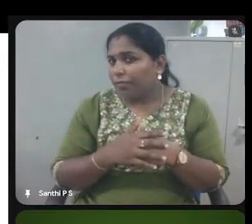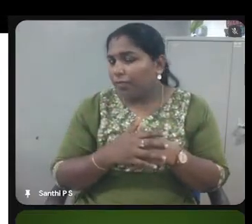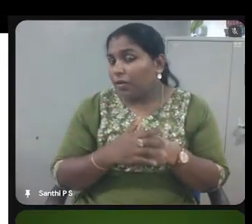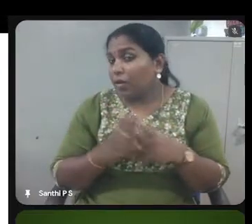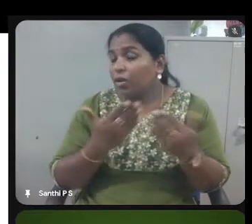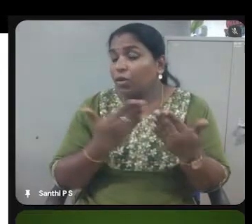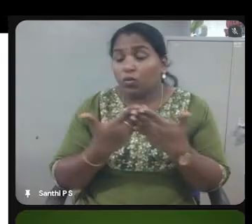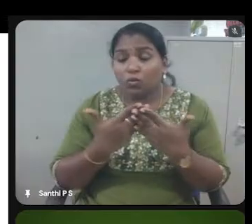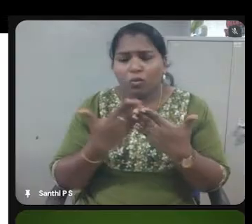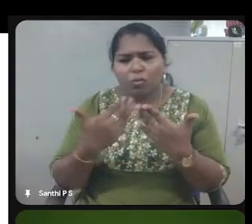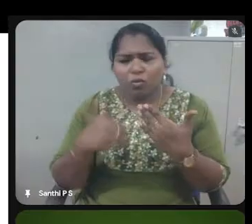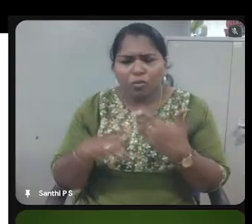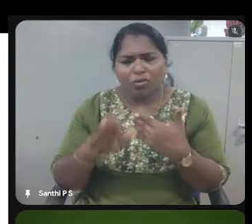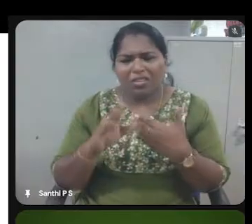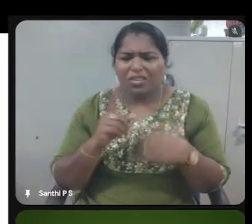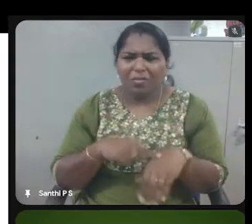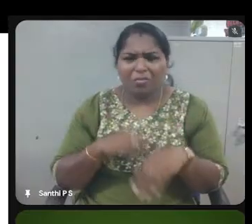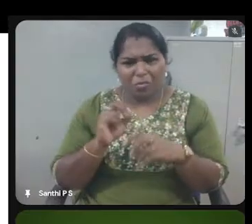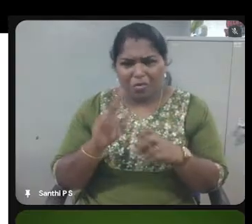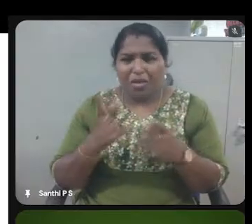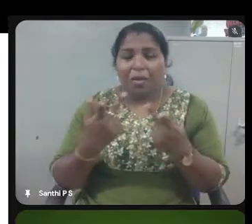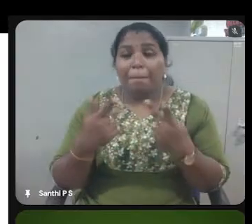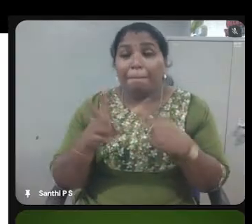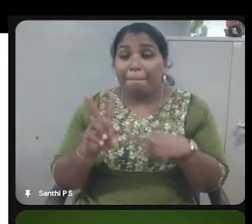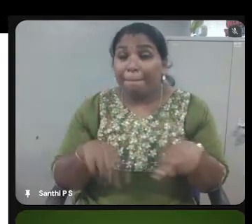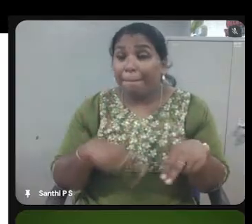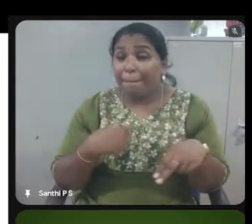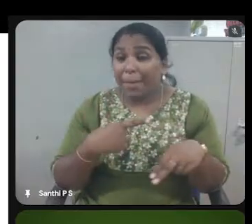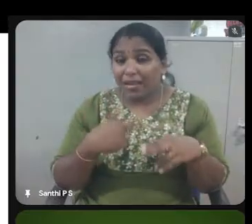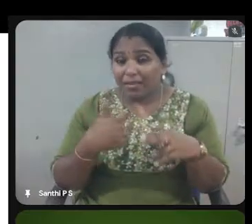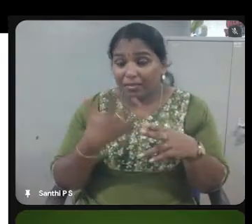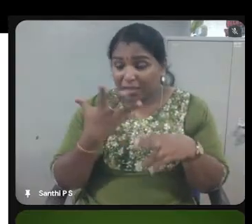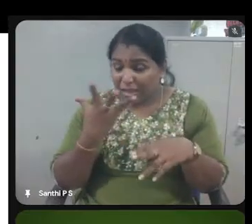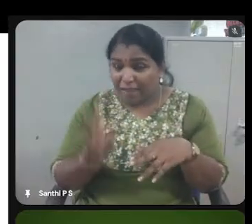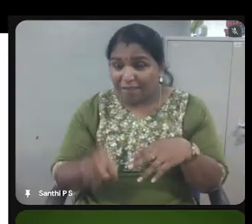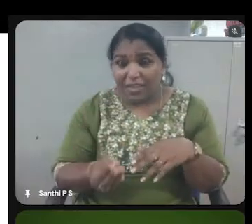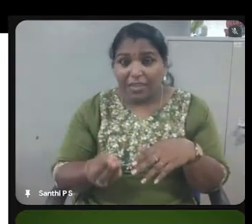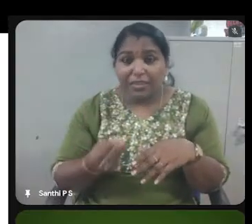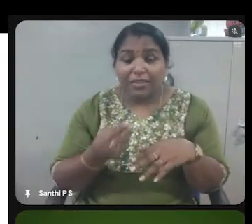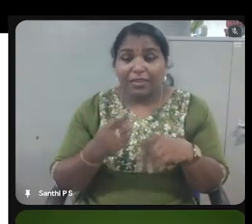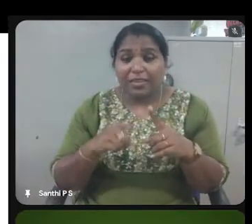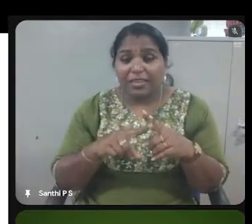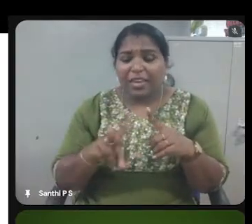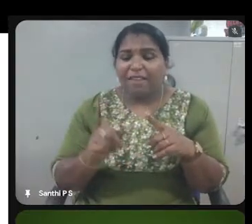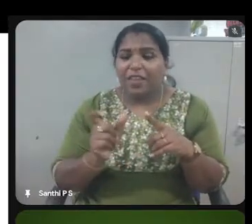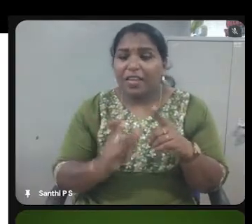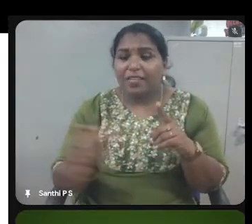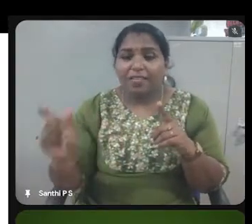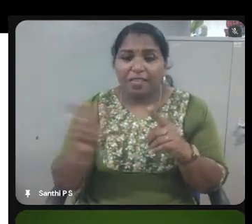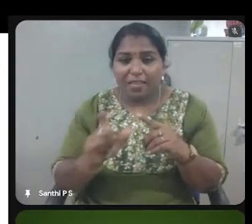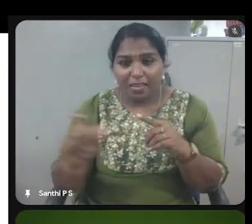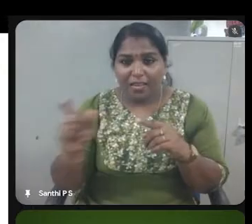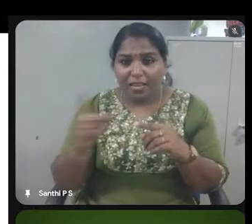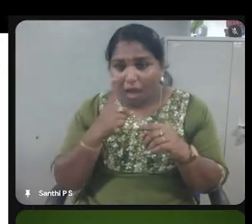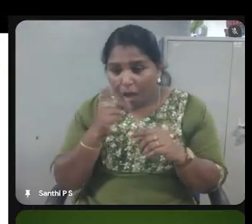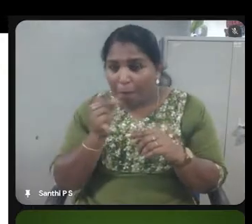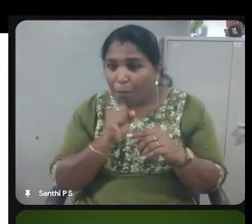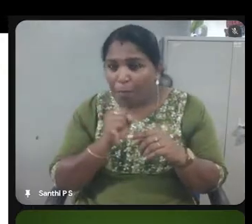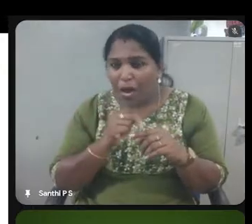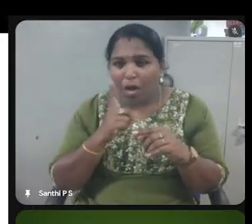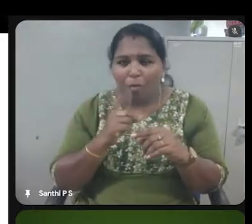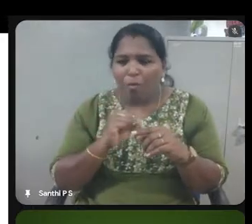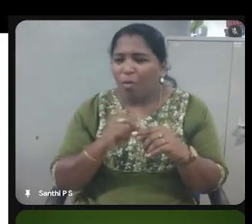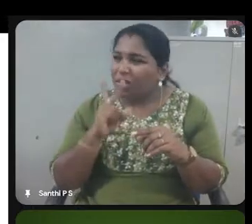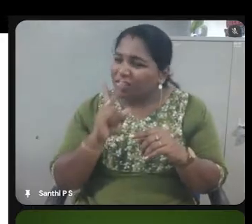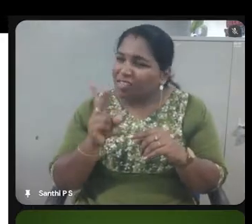അല്ലാത്ത സമയത്താണ് ഇവർക്ക് ഈ ബുദ്ധിമുട്ട്. കാര്യം ഈ വൈകുന്നേരങ്ങളിൽ സീരിയൽസ് ഉണ്ടല്ലോ, സീരിയല്. അപ്പൊ അത് ഗ്രാൻഡ് പേരൻസിന് അത് കണ്ട്